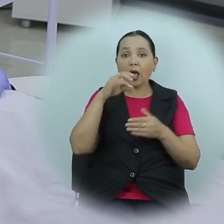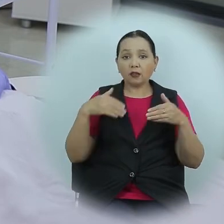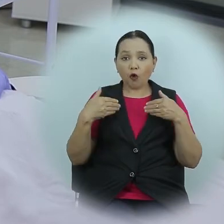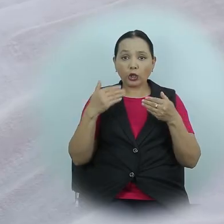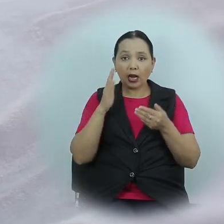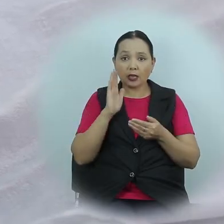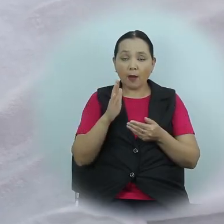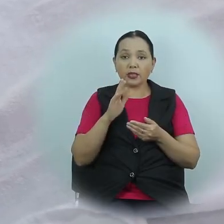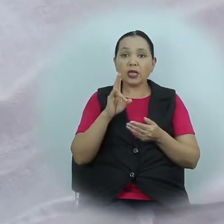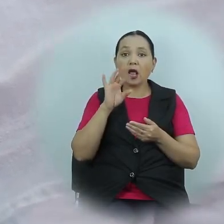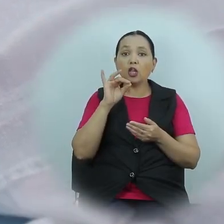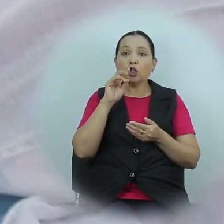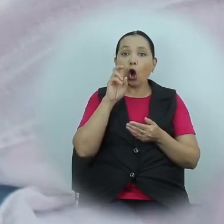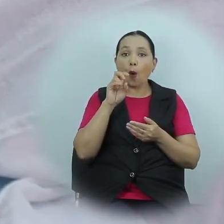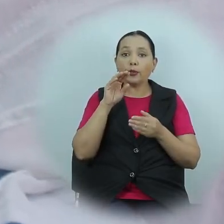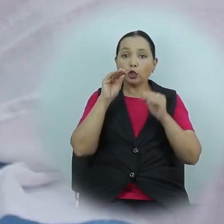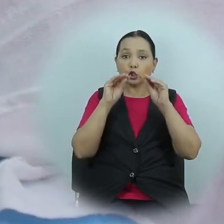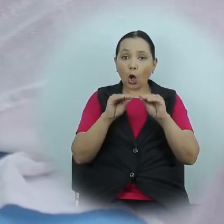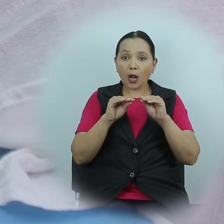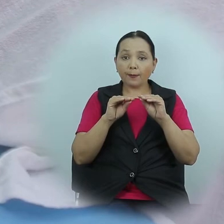foydalanamiz. Niqobni solib,